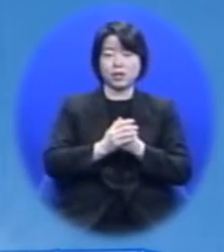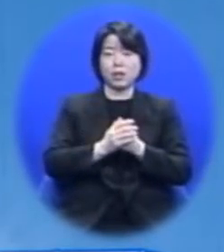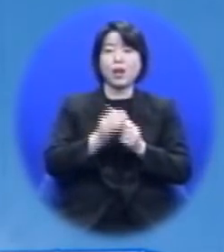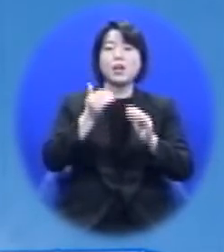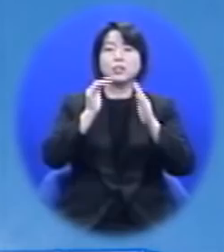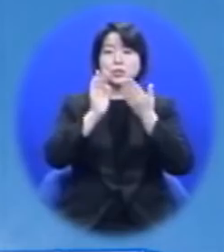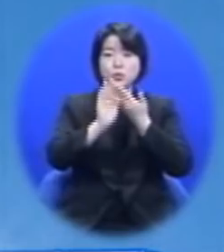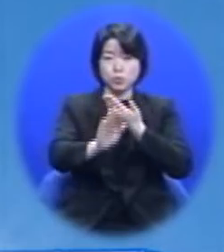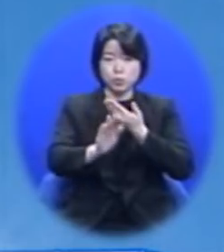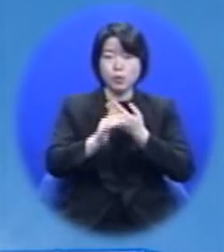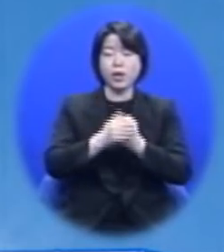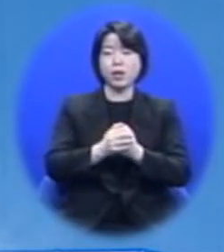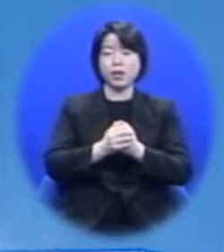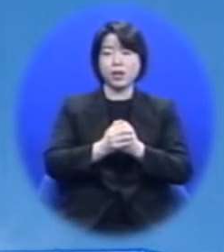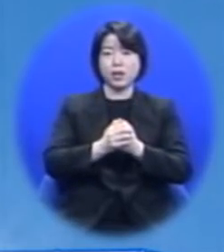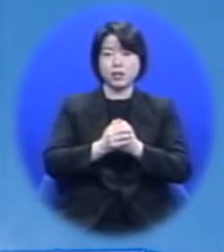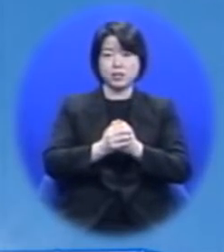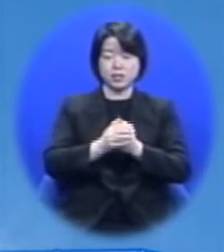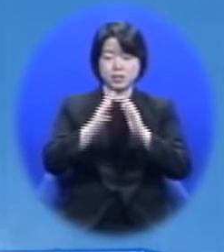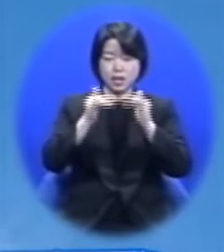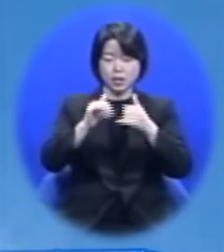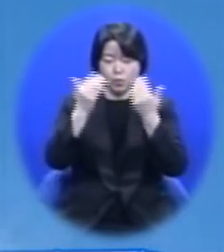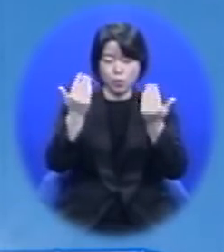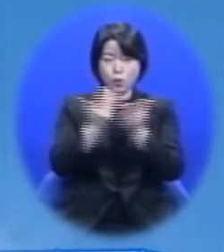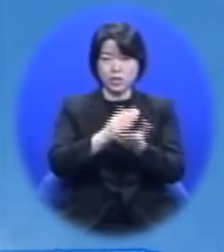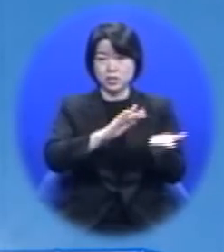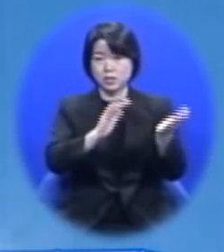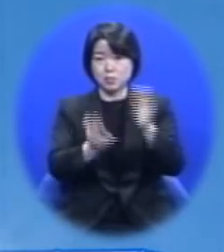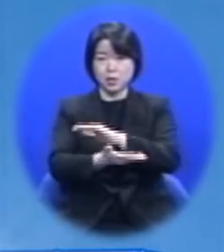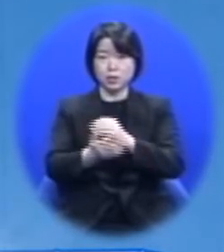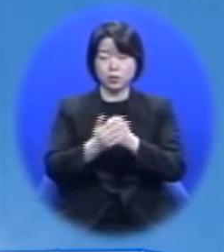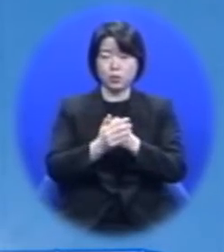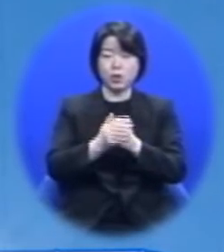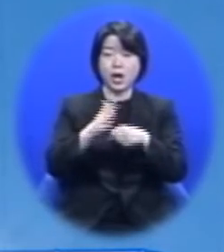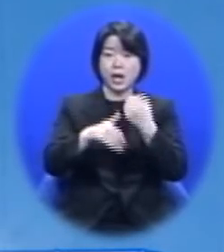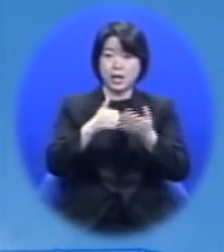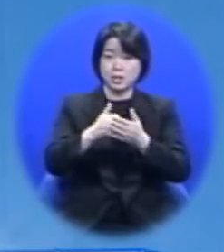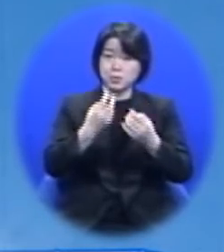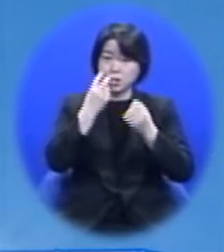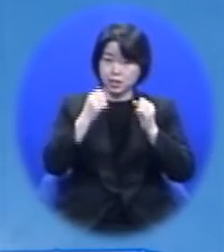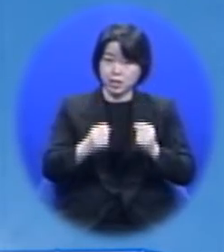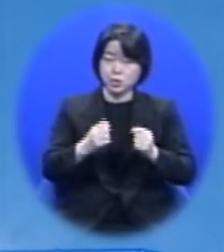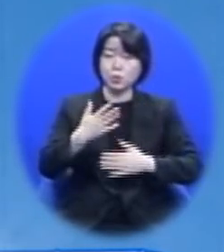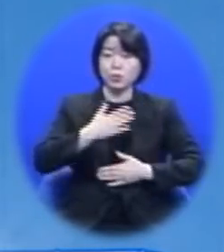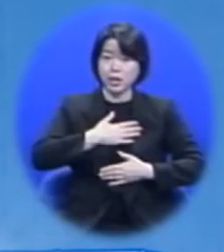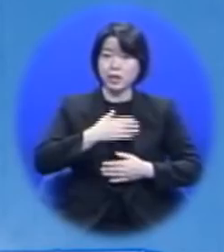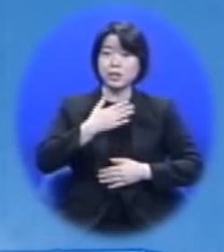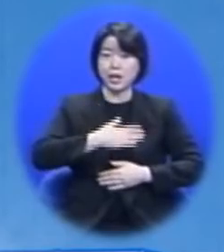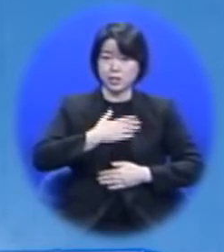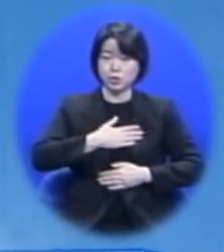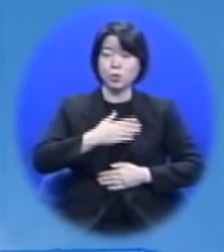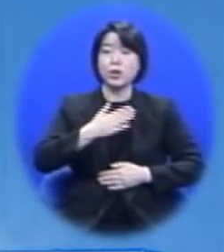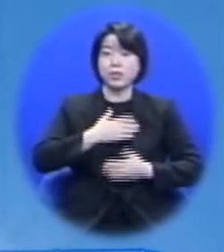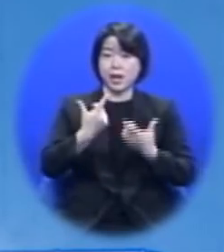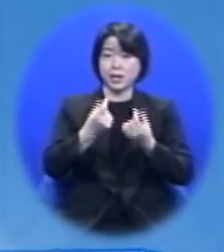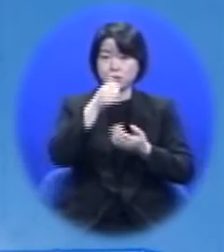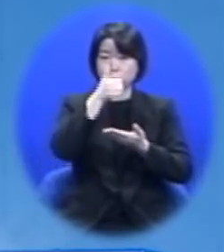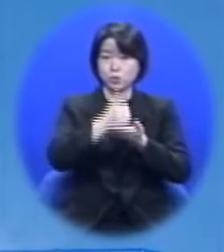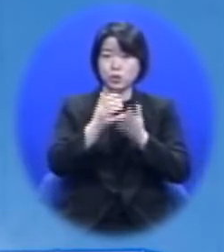뒤집어진 거예요. 이세 가지가 그렇게 놀라운 것이죠. 하나님 살아계시고 하나님이 나를 아시고 나 같은 죄인도